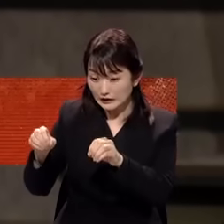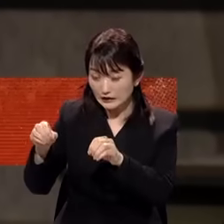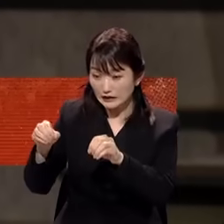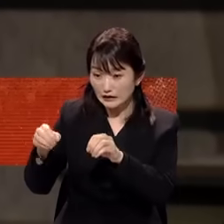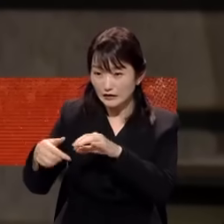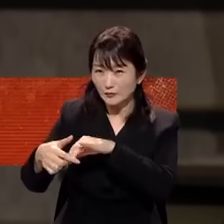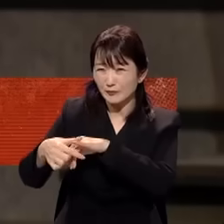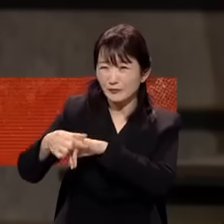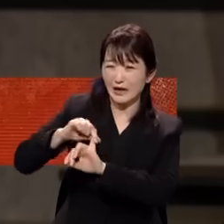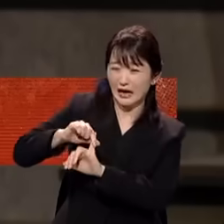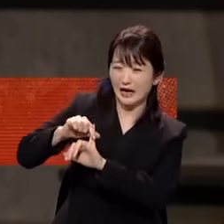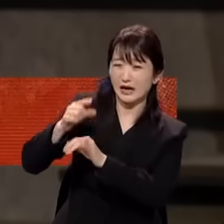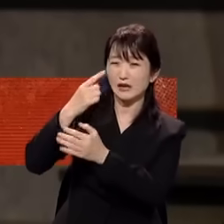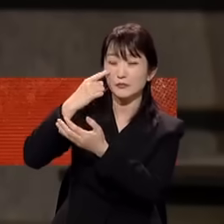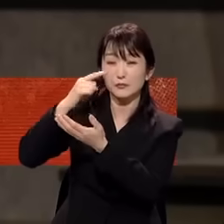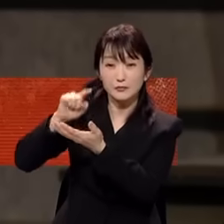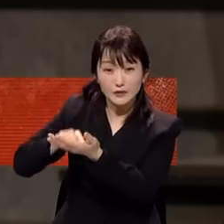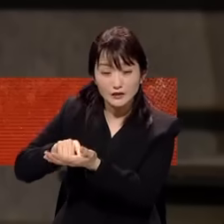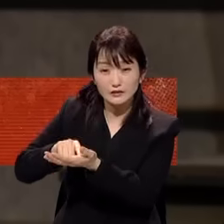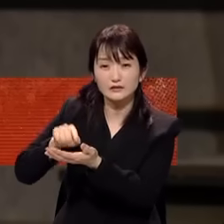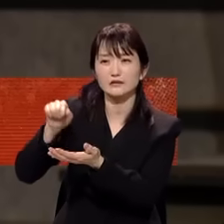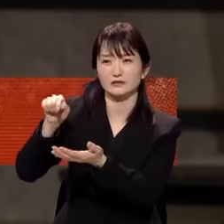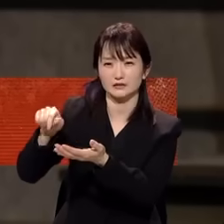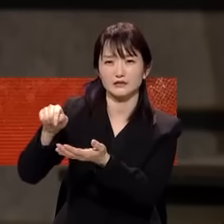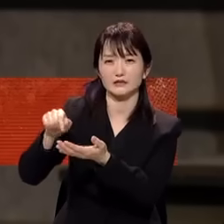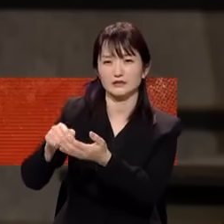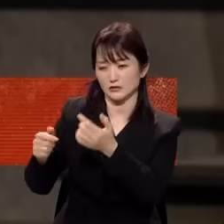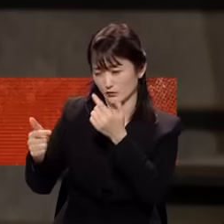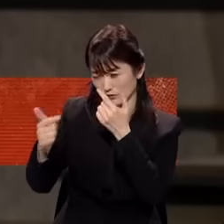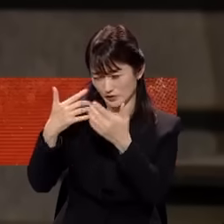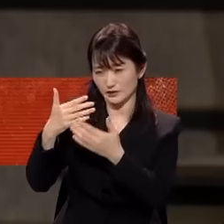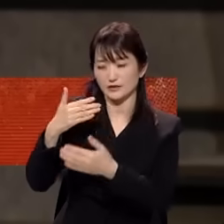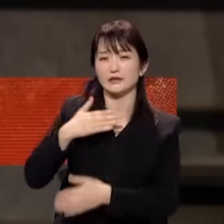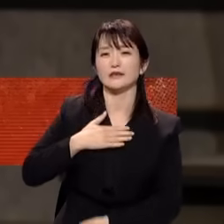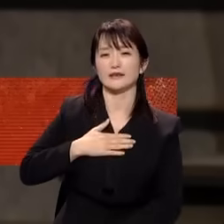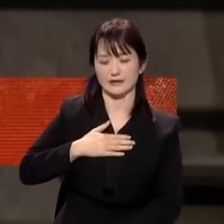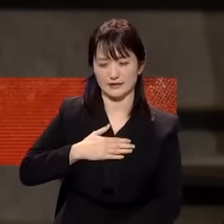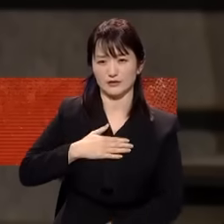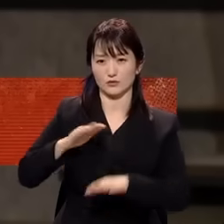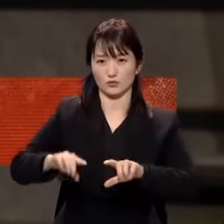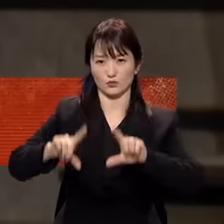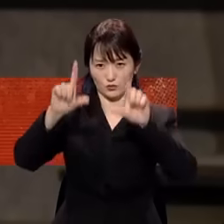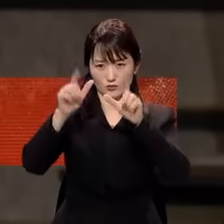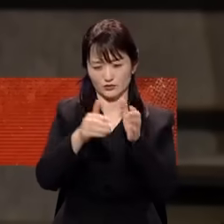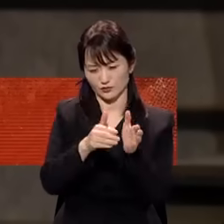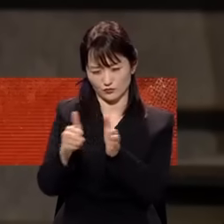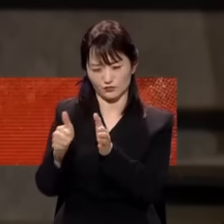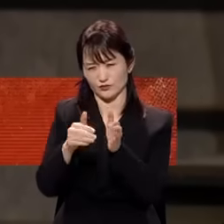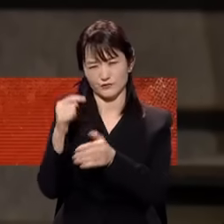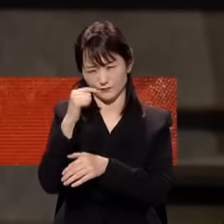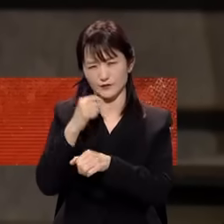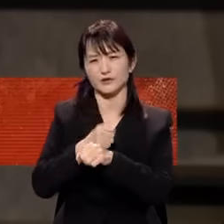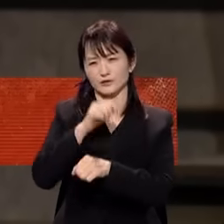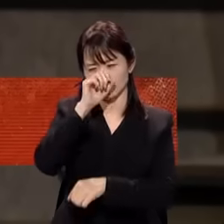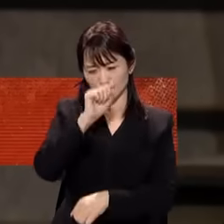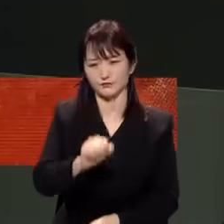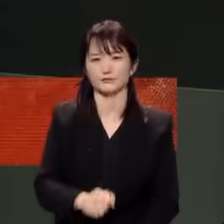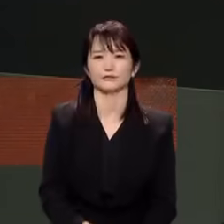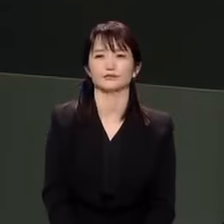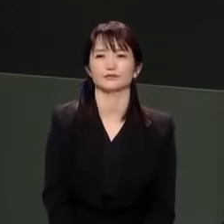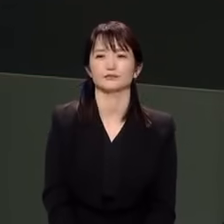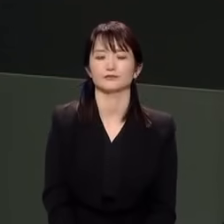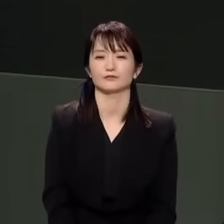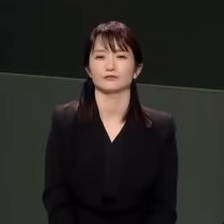문제가 발생이 됐다라고 하는 것에 대해서는 명확히 인식을 하고 금년 대비를 해 주셨으면 합니다. 알겠습니다.